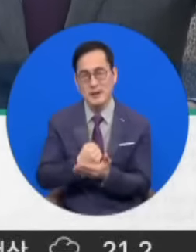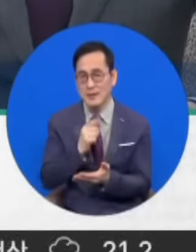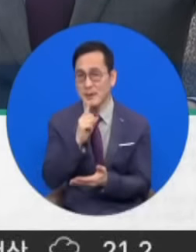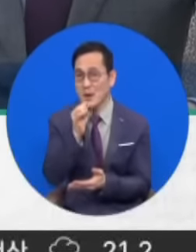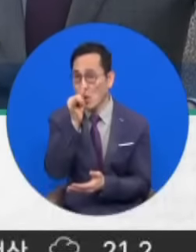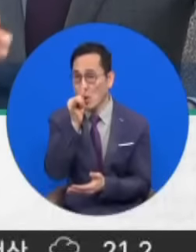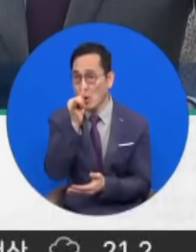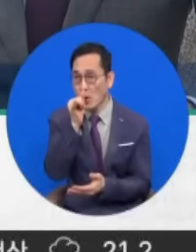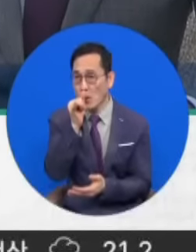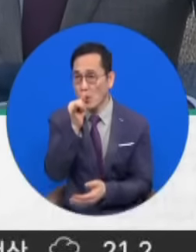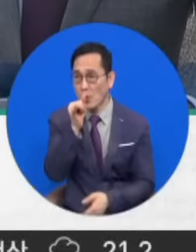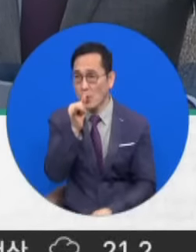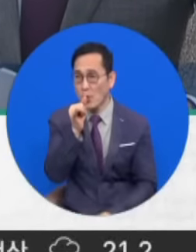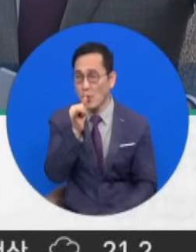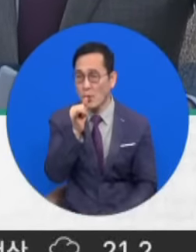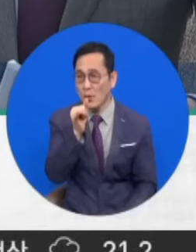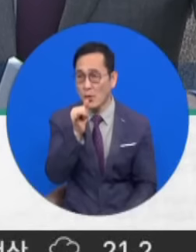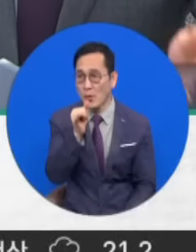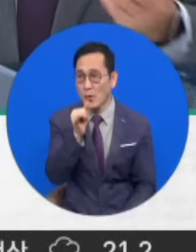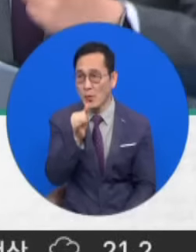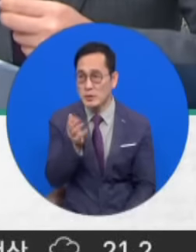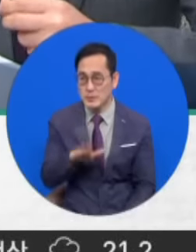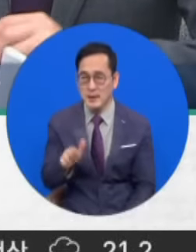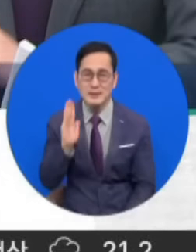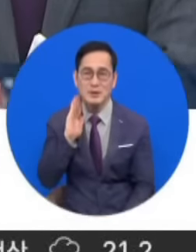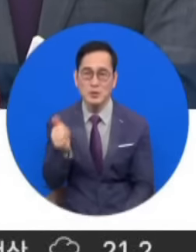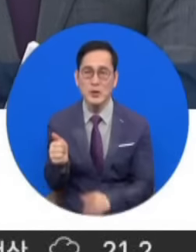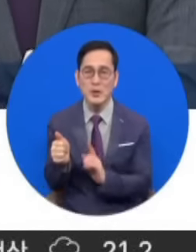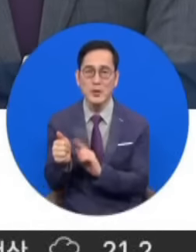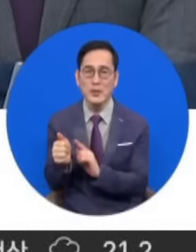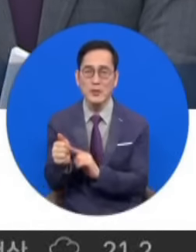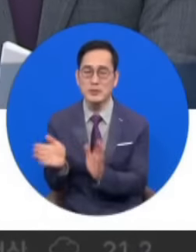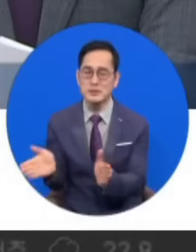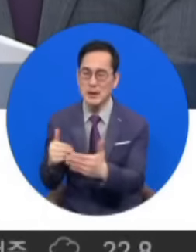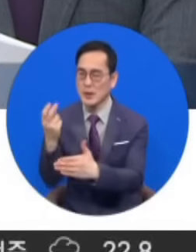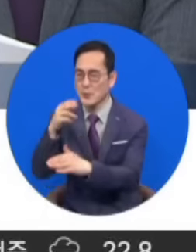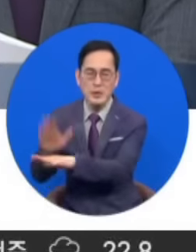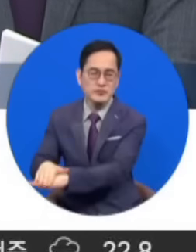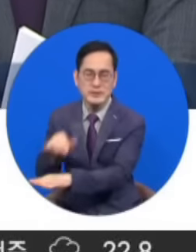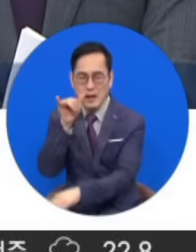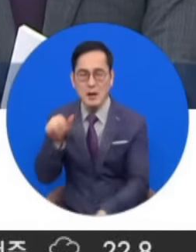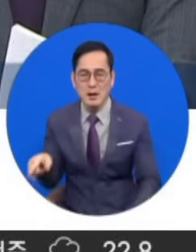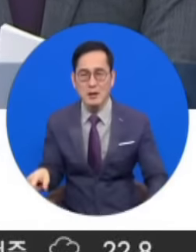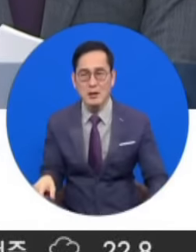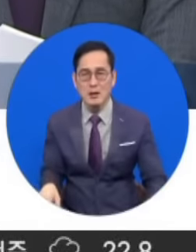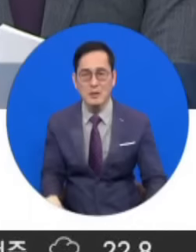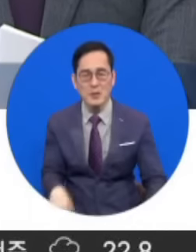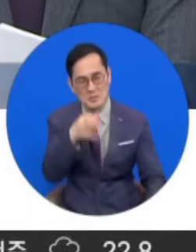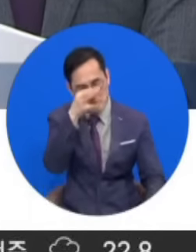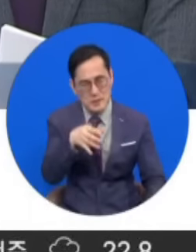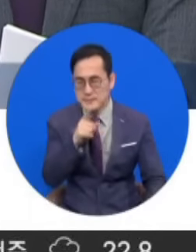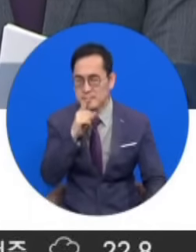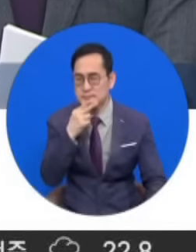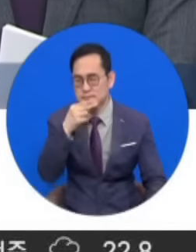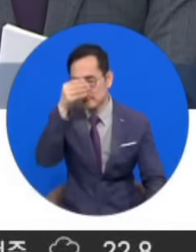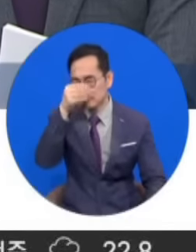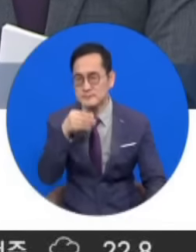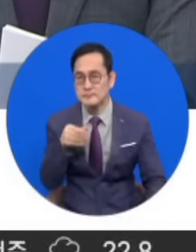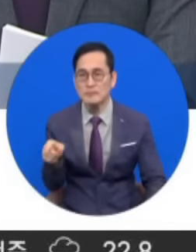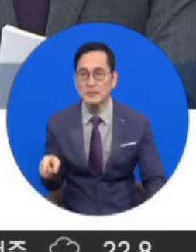애초에 처음 주장했던 그 주장 그대로 다시 대통령실을 가지고 나왔단 말이거든요. 저는 그것을 보면서 약간 이제 대통령실이 뭔가 이게